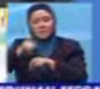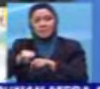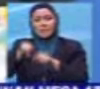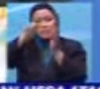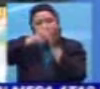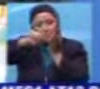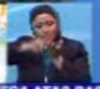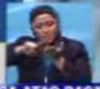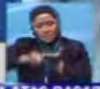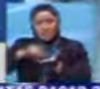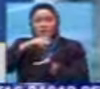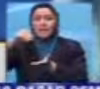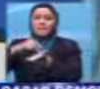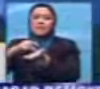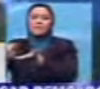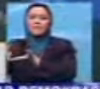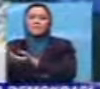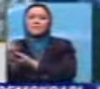semakan dan bayaran.